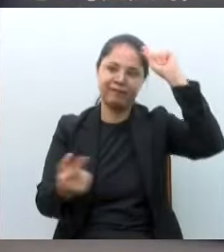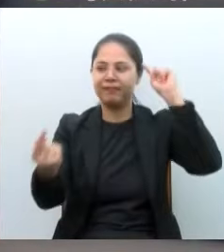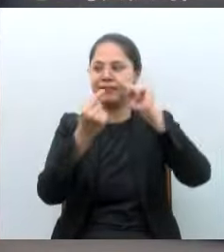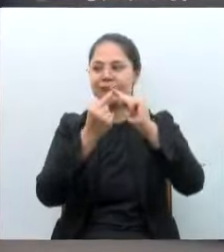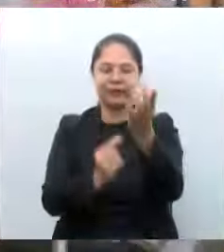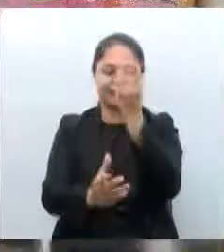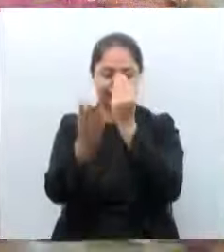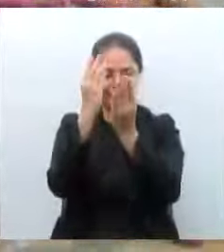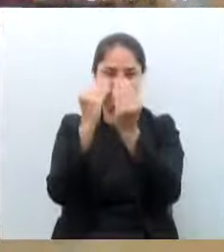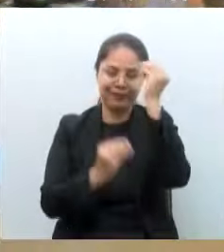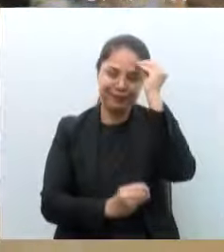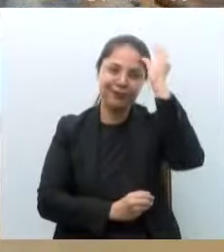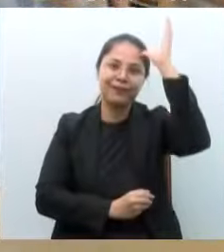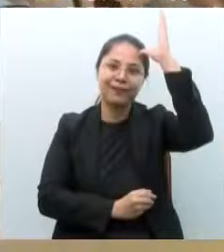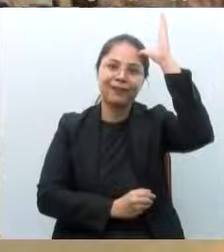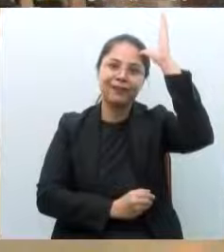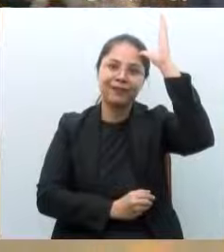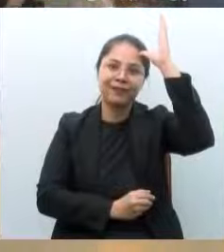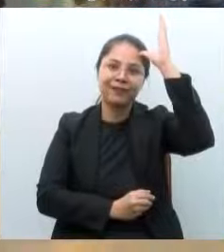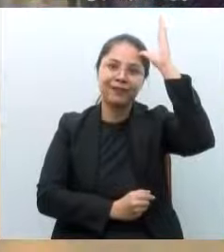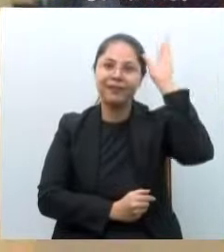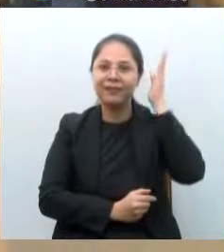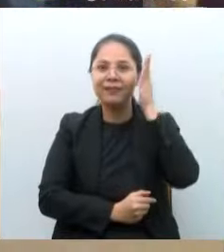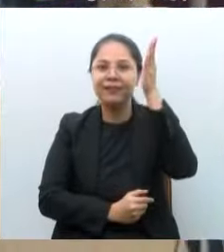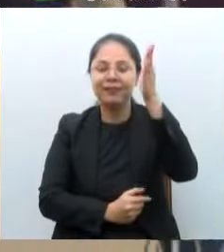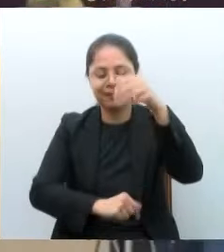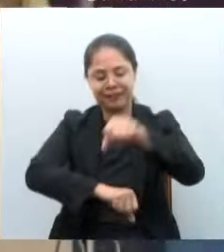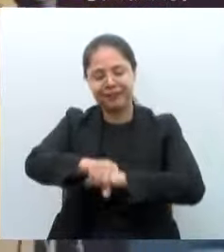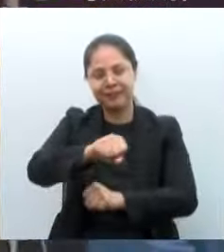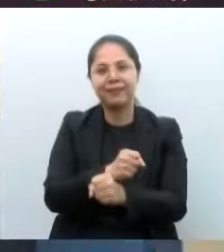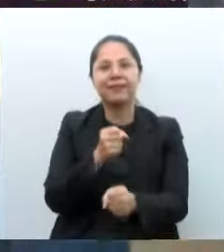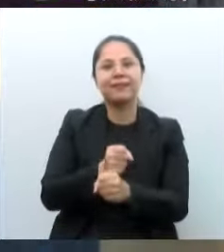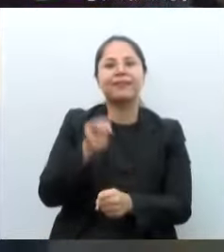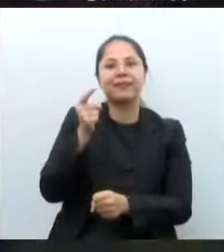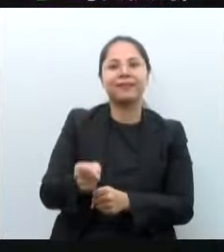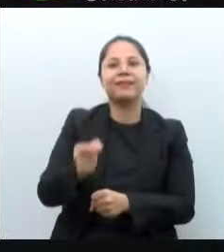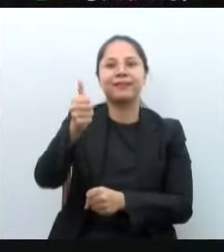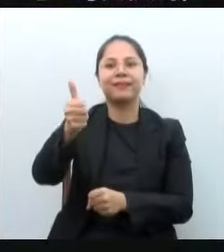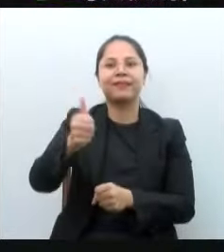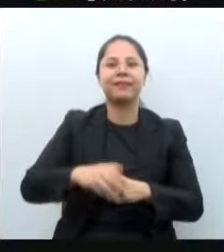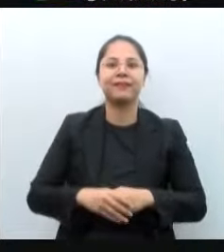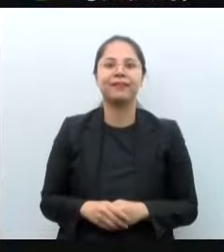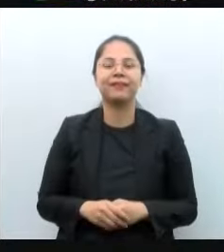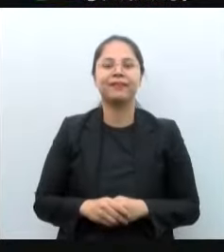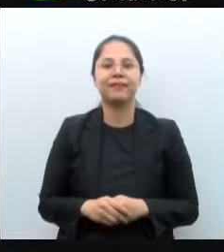ความรู้ตรงนี้นะคะไปใช้นะคะลงสู่การปฏิบัติจริงได้ด้วยค่ะ